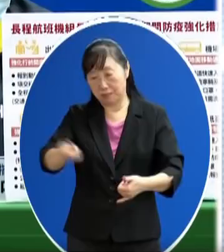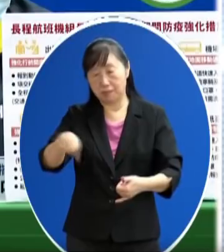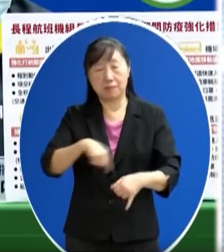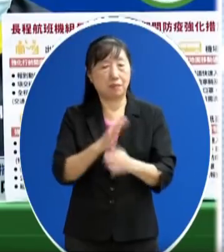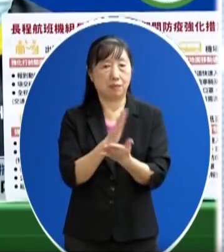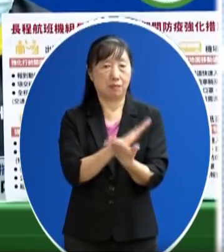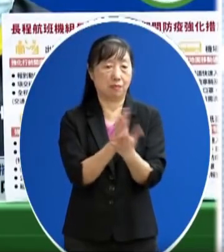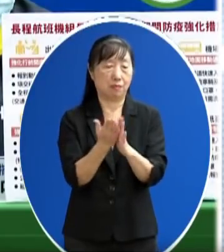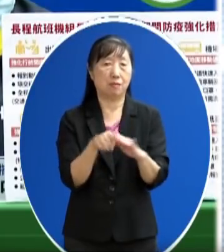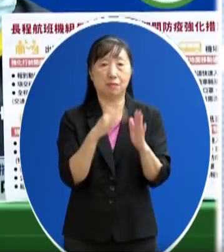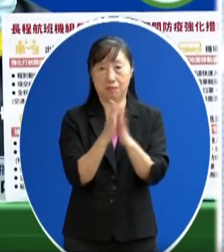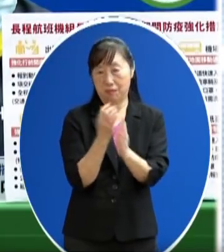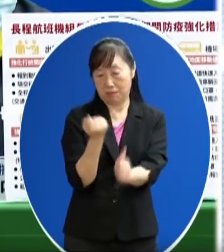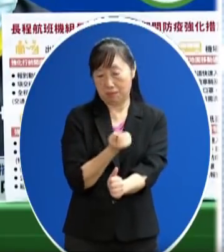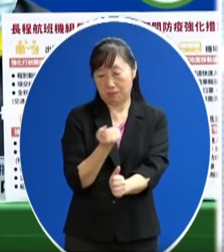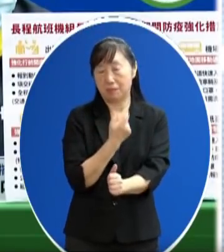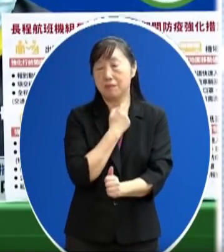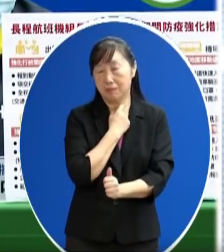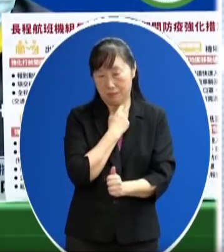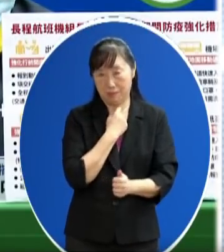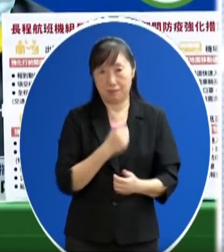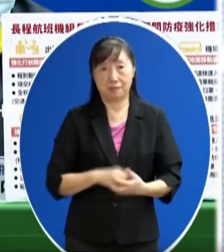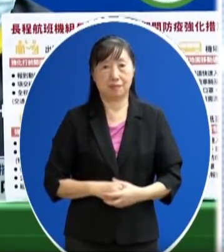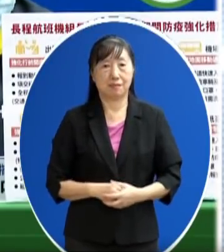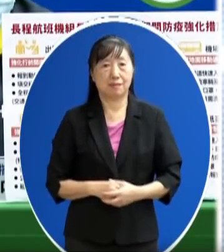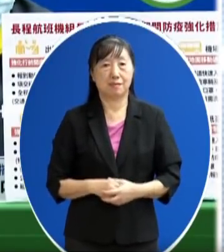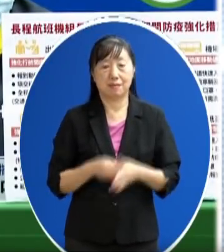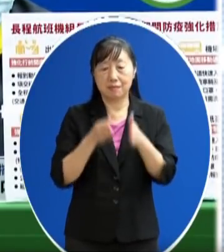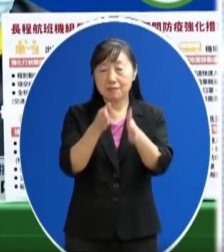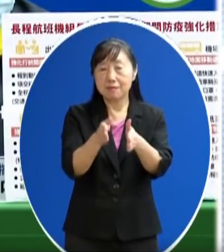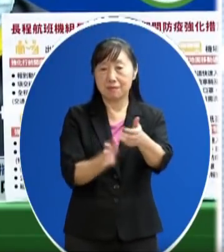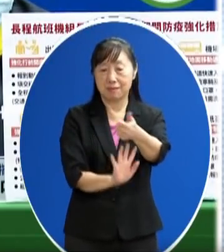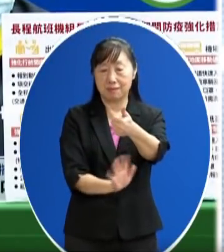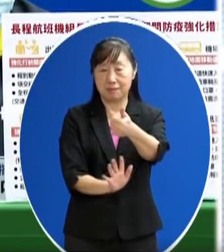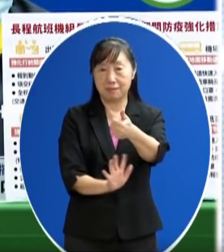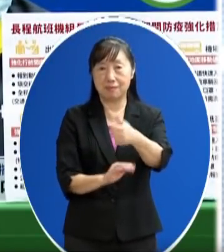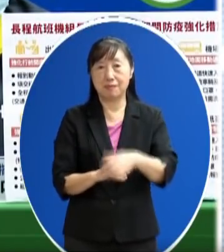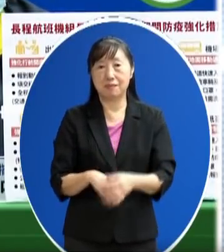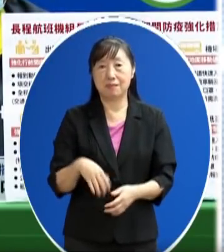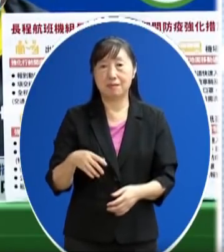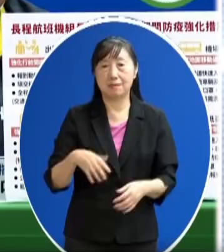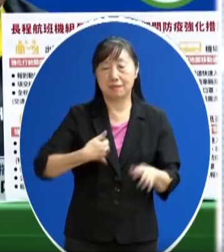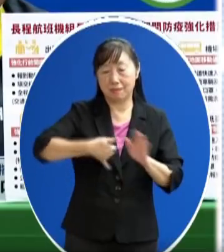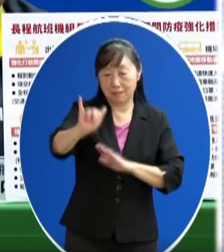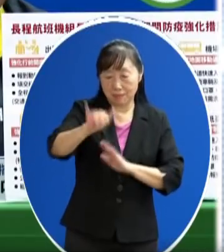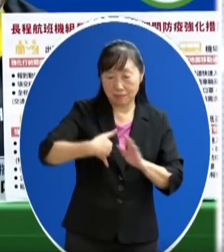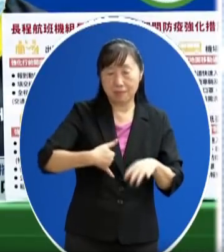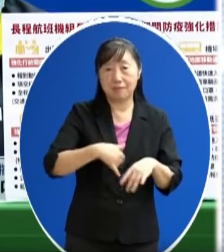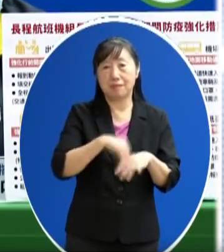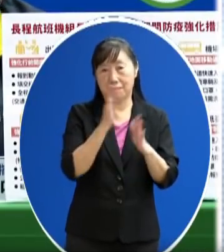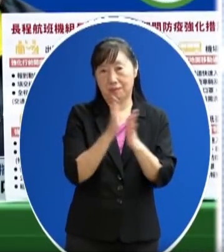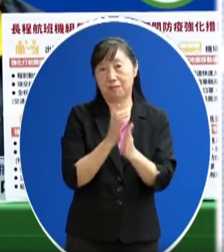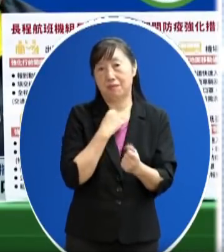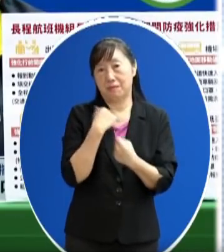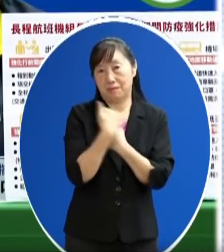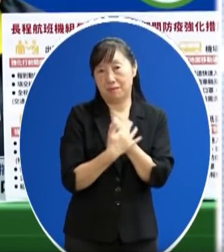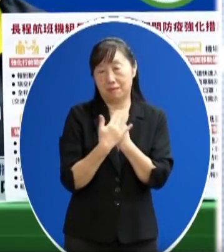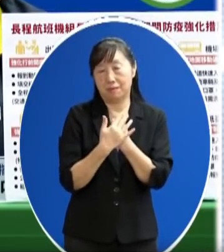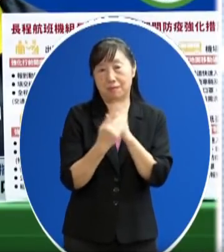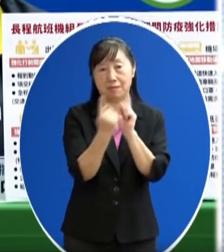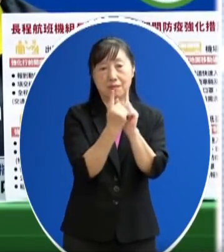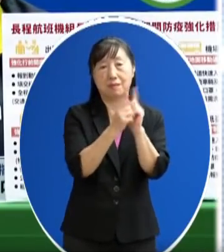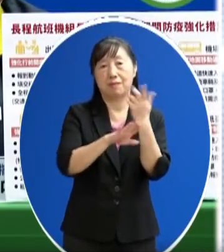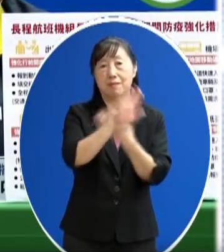视了监视这些机组员进出的时候都能够确保零接